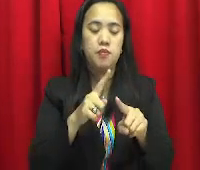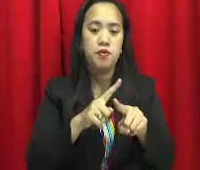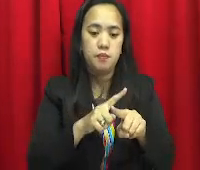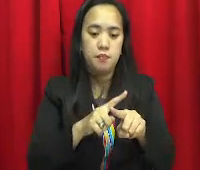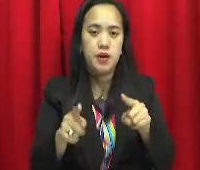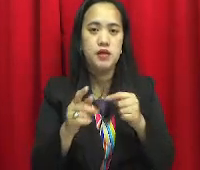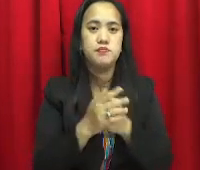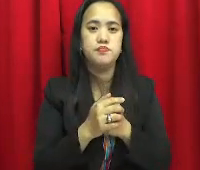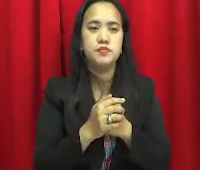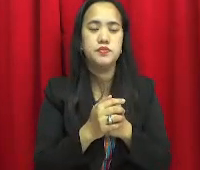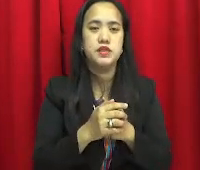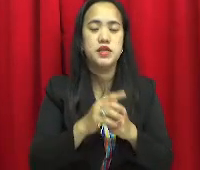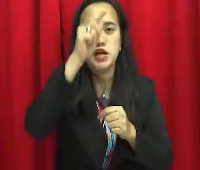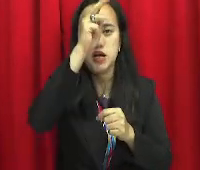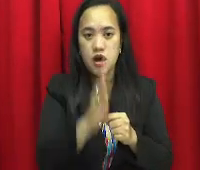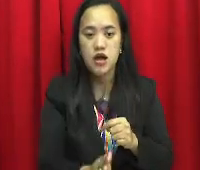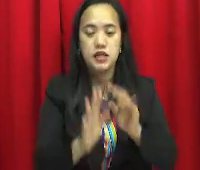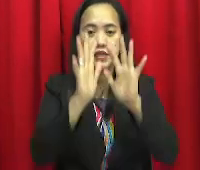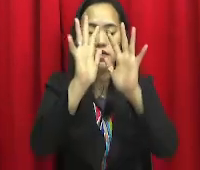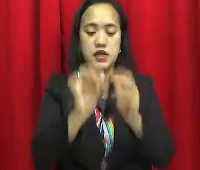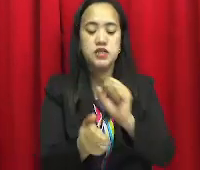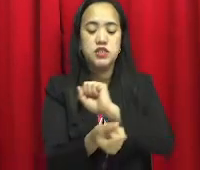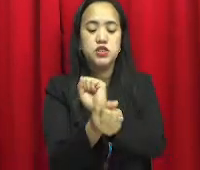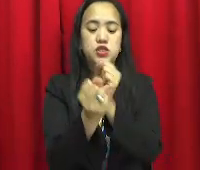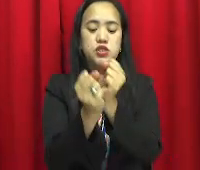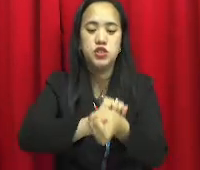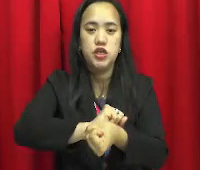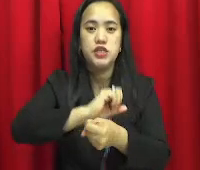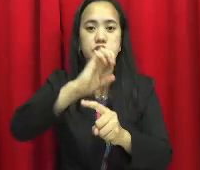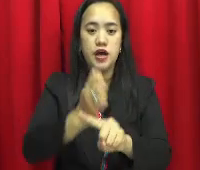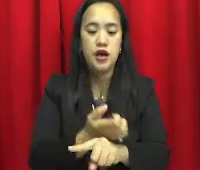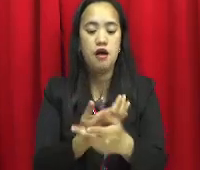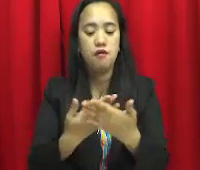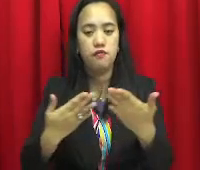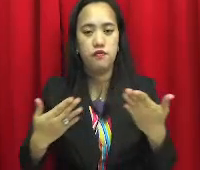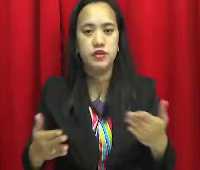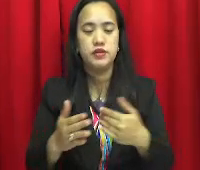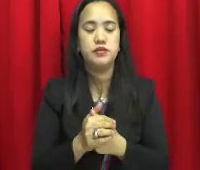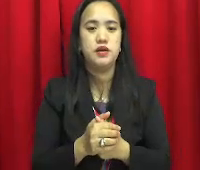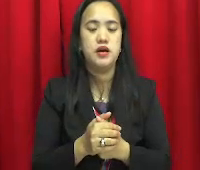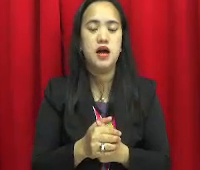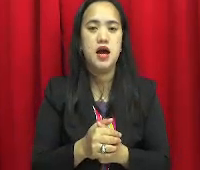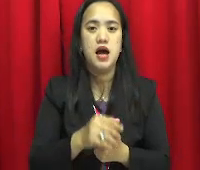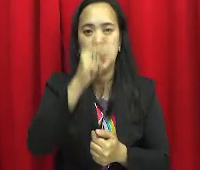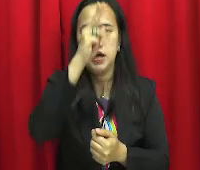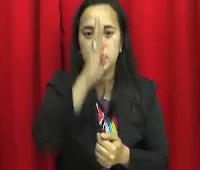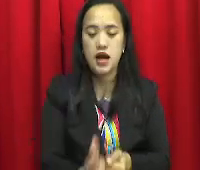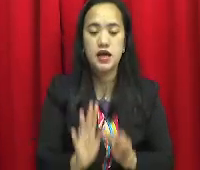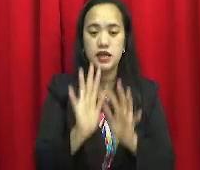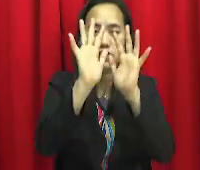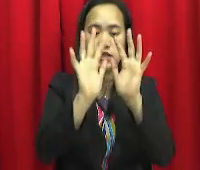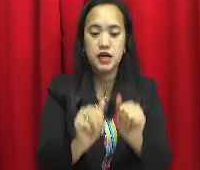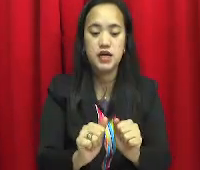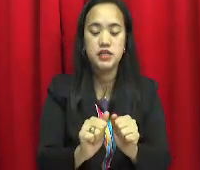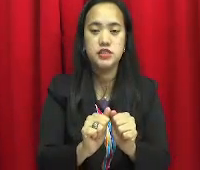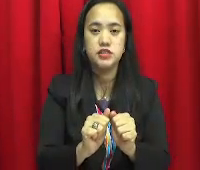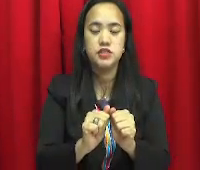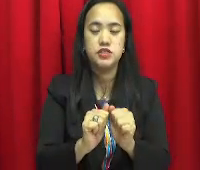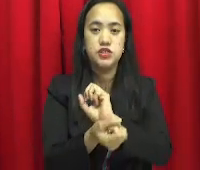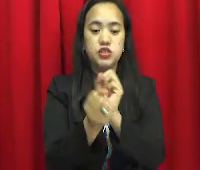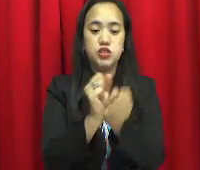God can change everything. Sabi ko nga noong nakarang linggo, God can change your legacy and God can change